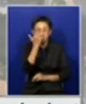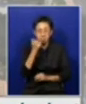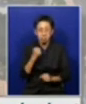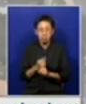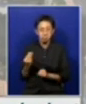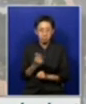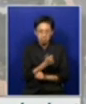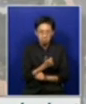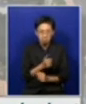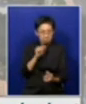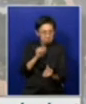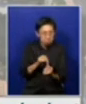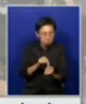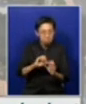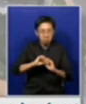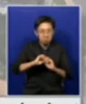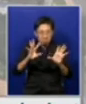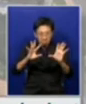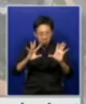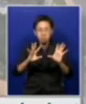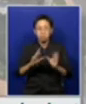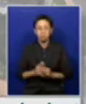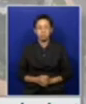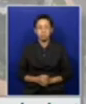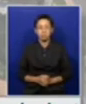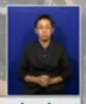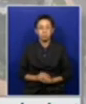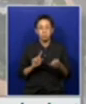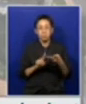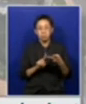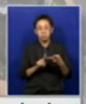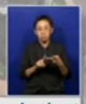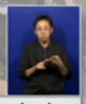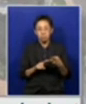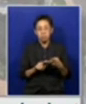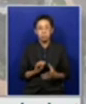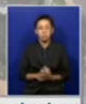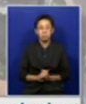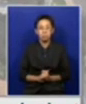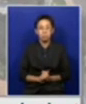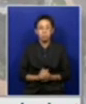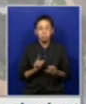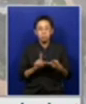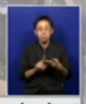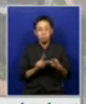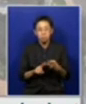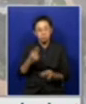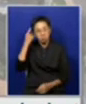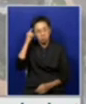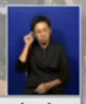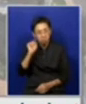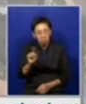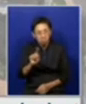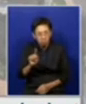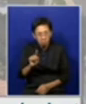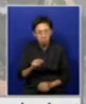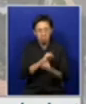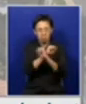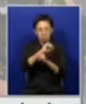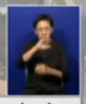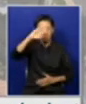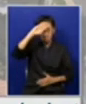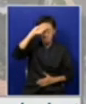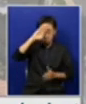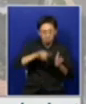ความแม่นยำความชัดเจนนะครับอันที่สองนะครับคือการคำนึงถึงทุกมิตินะครับการควบคุมโรคน